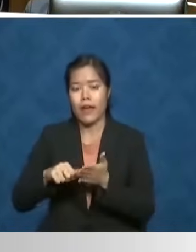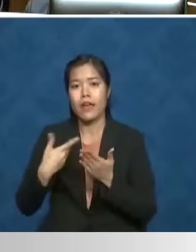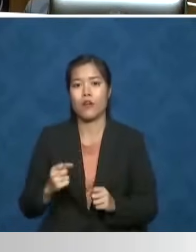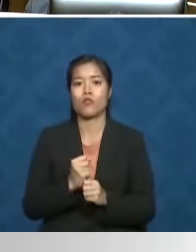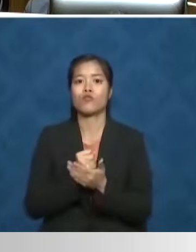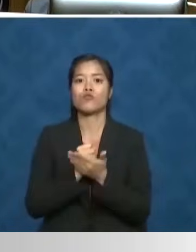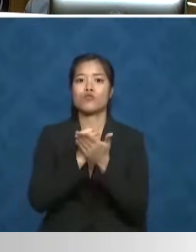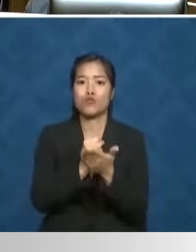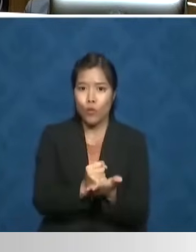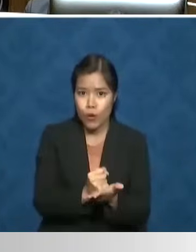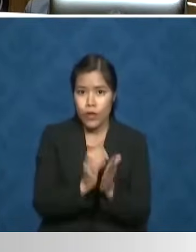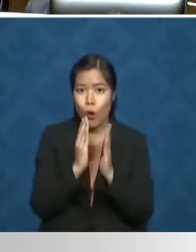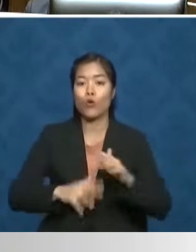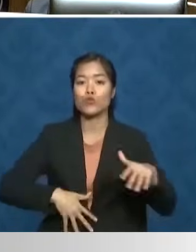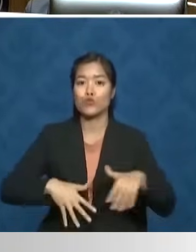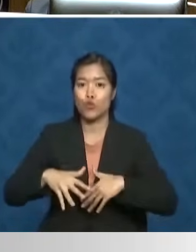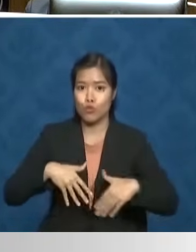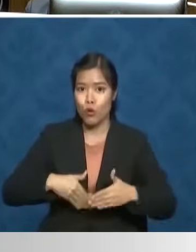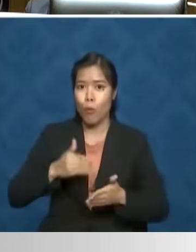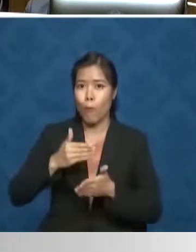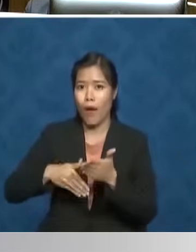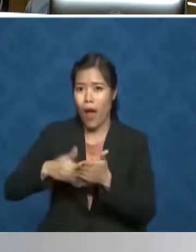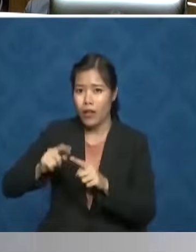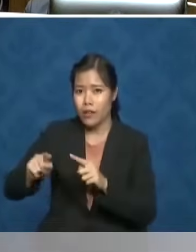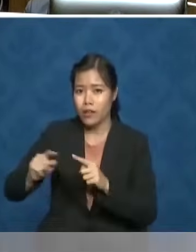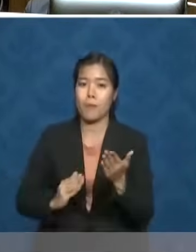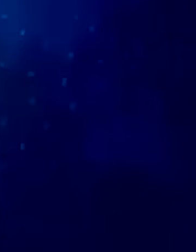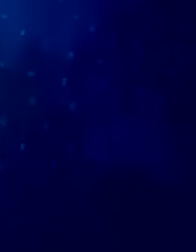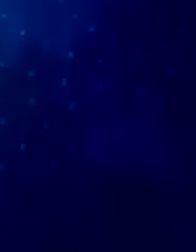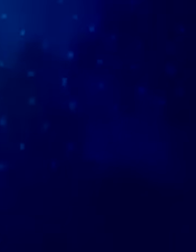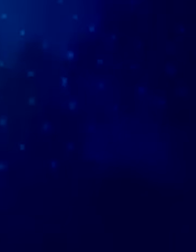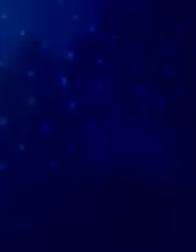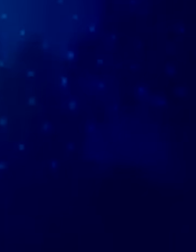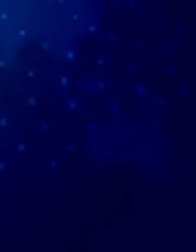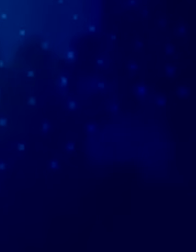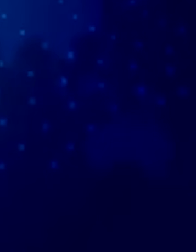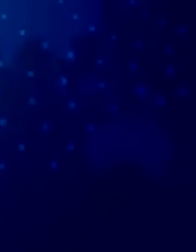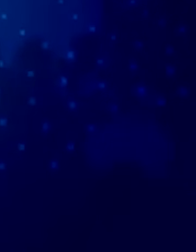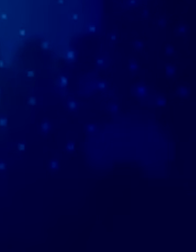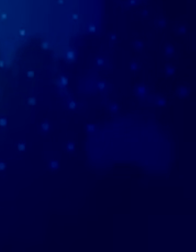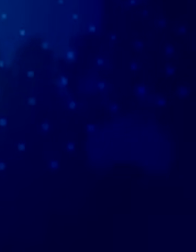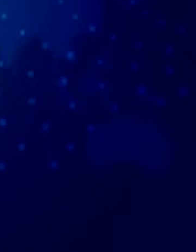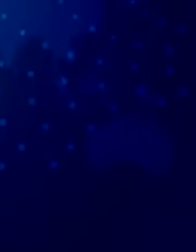ให้นำพาประเทศและพี่น้องประชาชนไปจนถึงฝั่งด้วยครับขอบคุณครับท่านประธานครับ